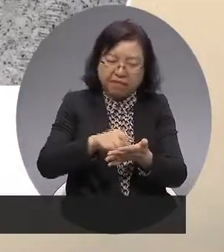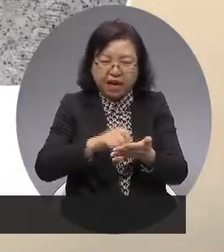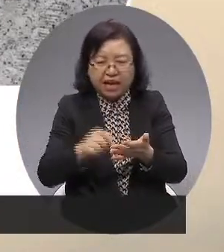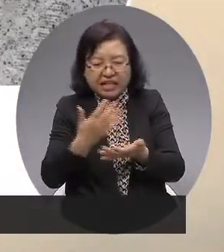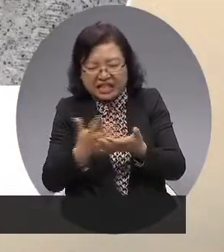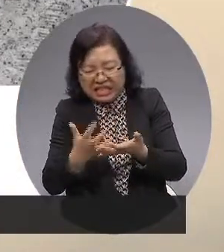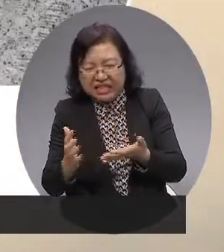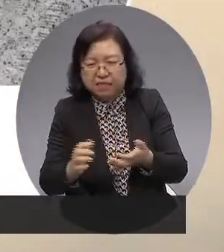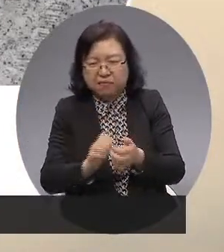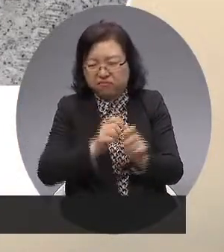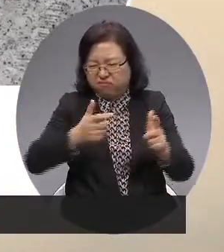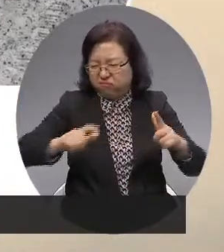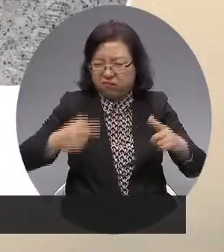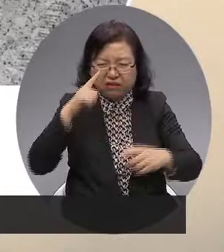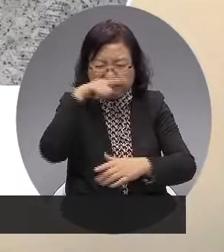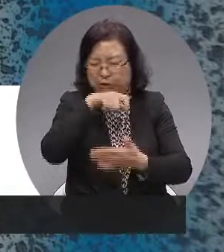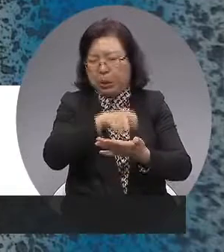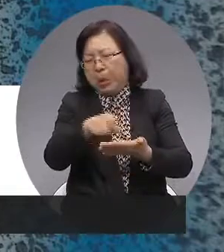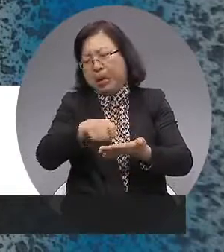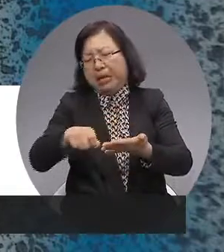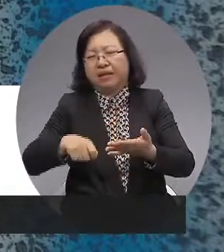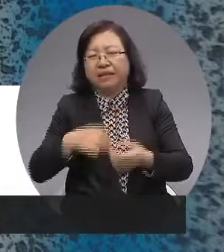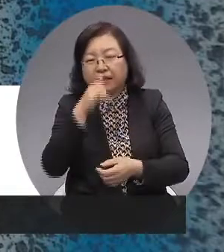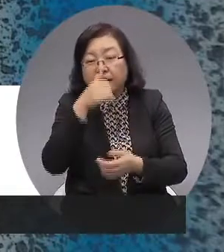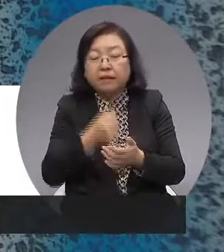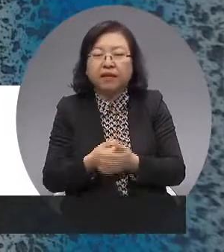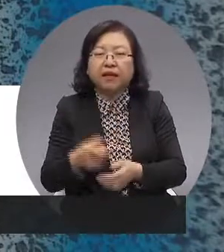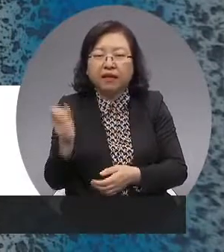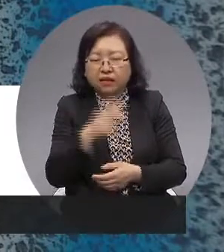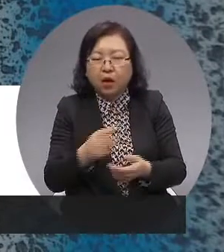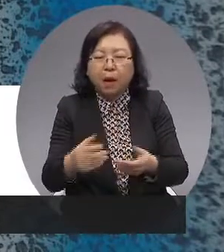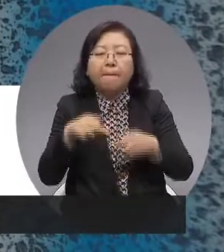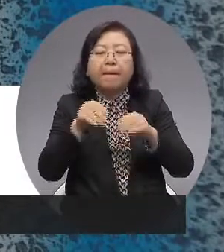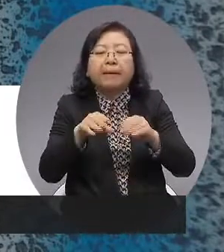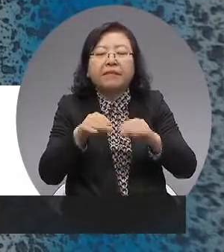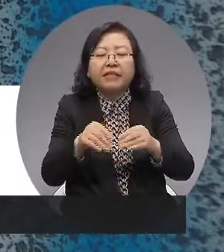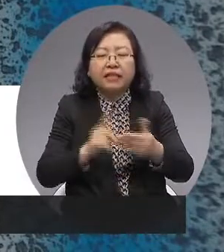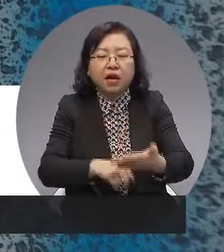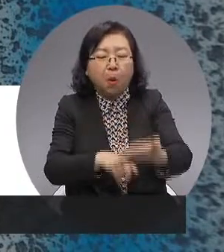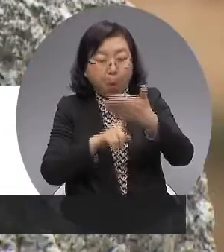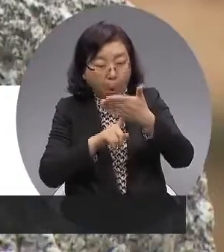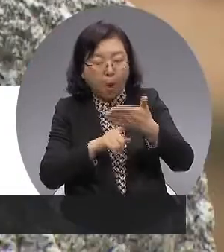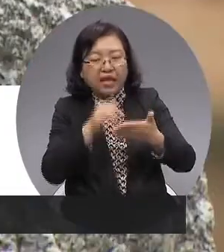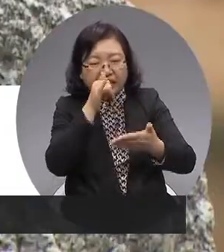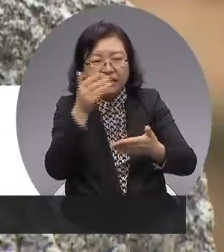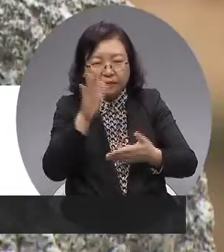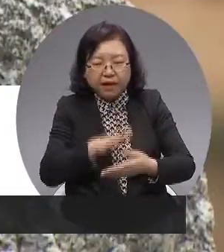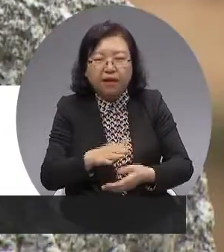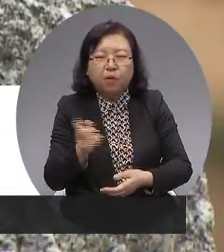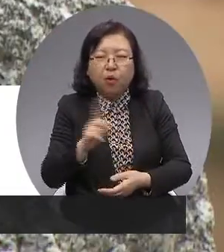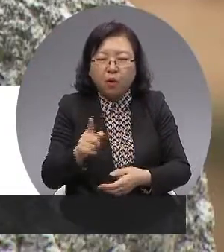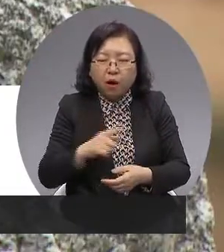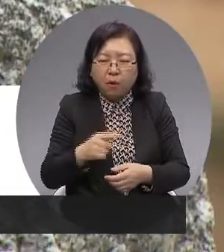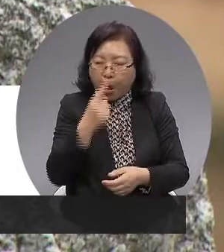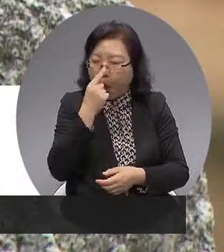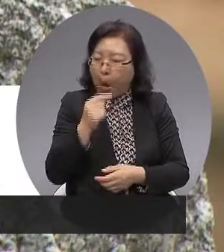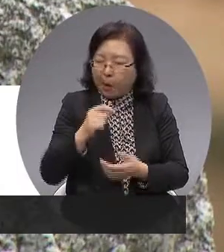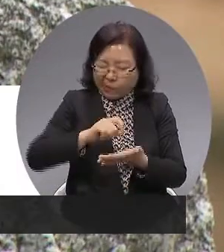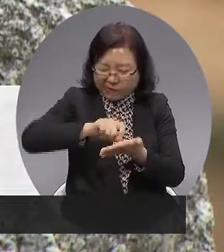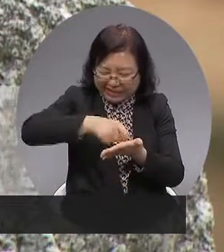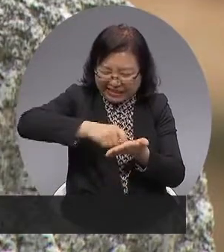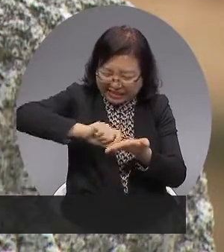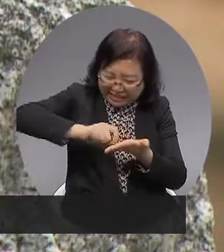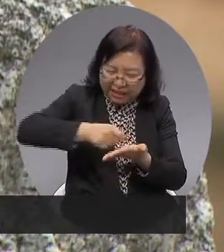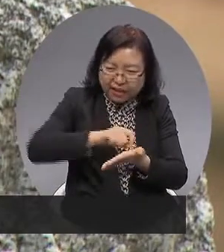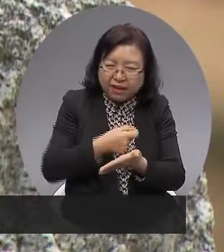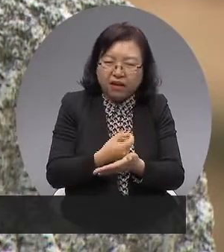내용도 다양합니다. 낙서를 금지하는 안내문도 무용지물. 아예 지울 수 없게 날카로운 물건으로 새겨놓은